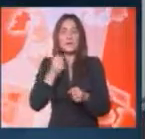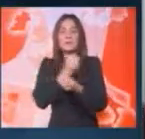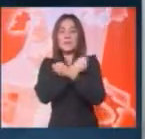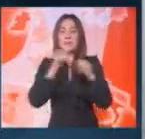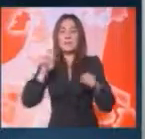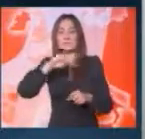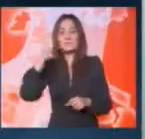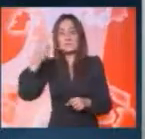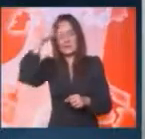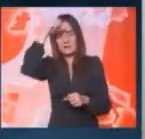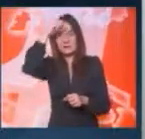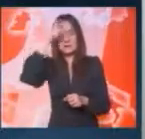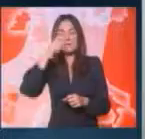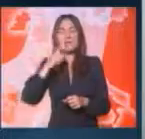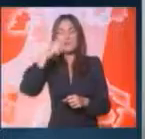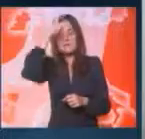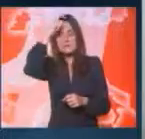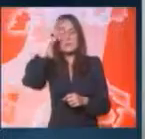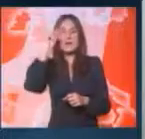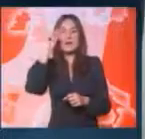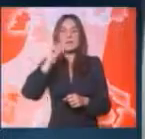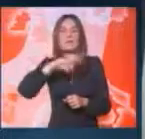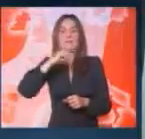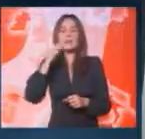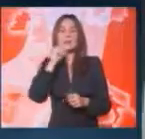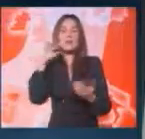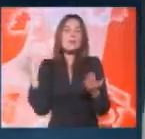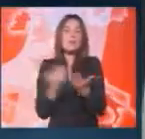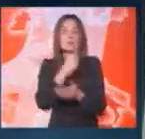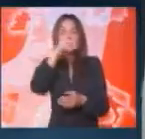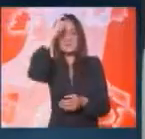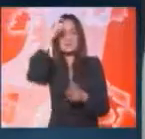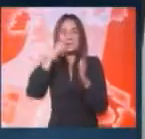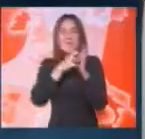Demokratske stranke Srbije, Srpske radikalne stranke i Nove Srbije nastavila je rad.